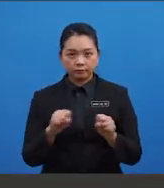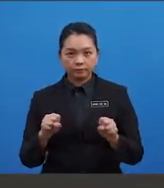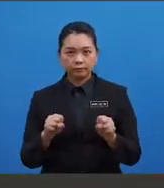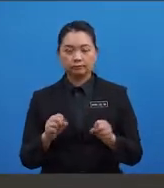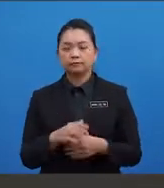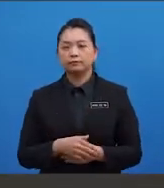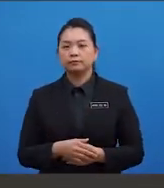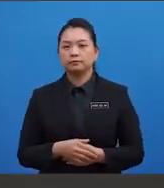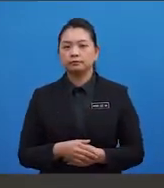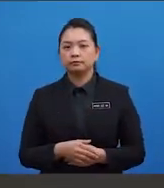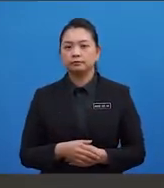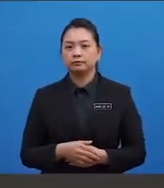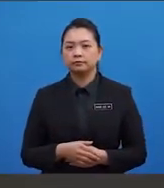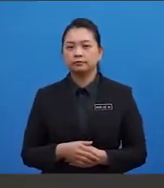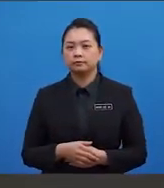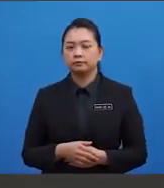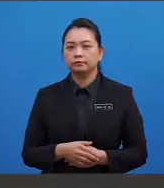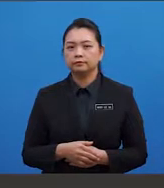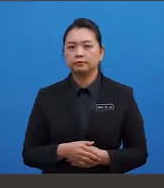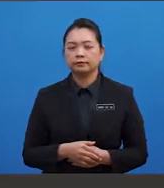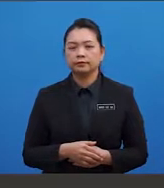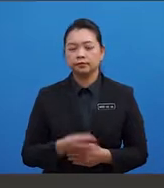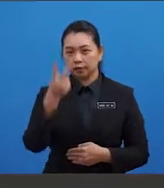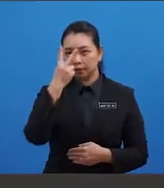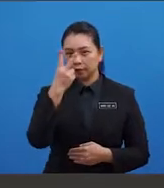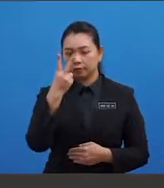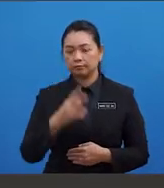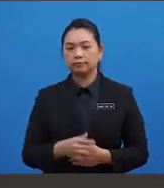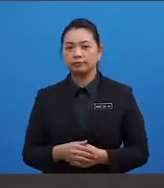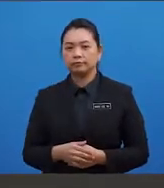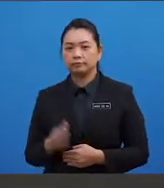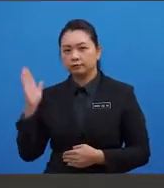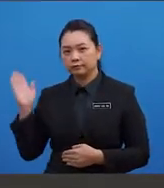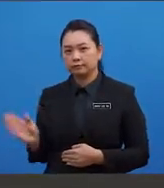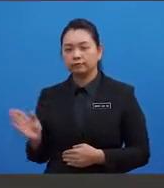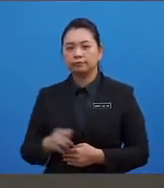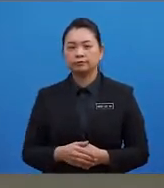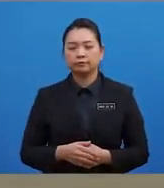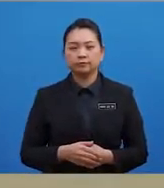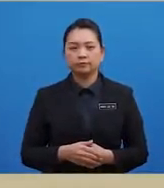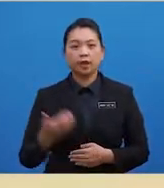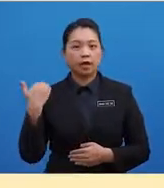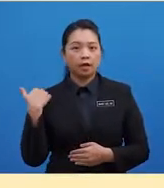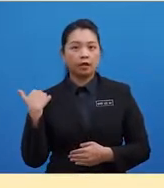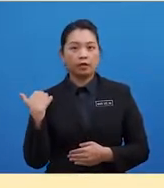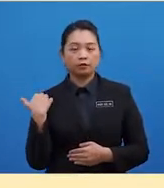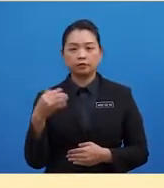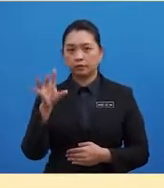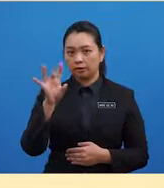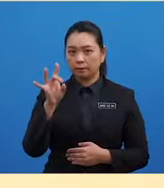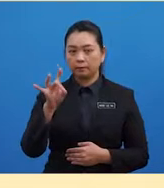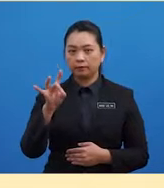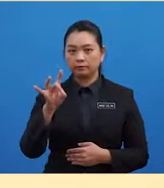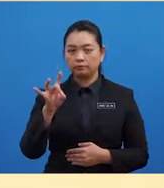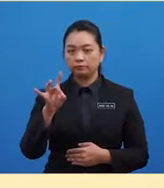Cuba lihat pada paparan ini. Ada 8 poligon yang berbagai bentuk. Mari kita lakukan. Gambar A